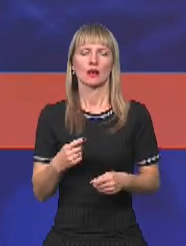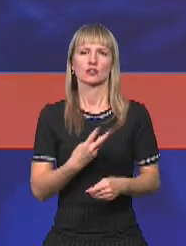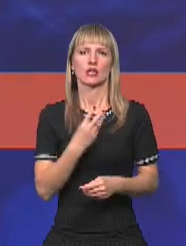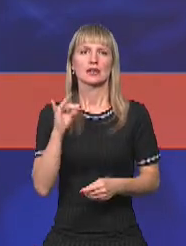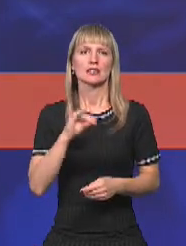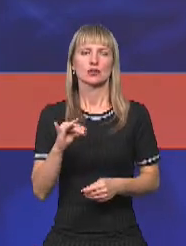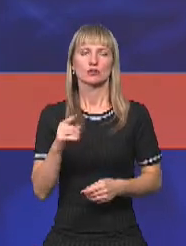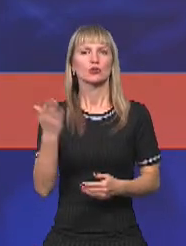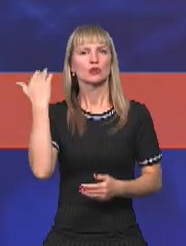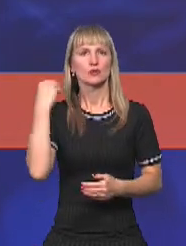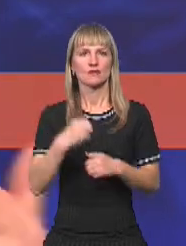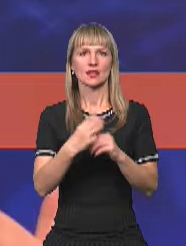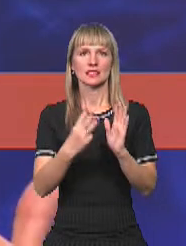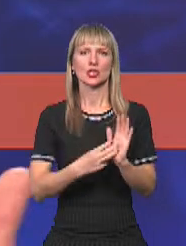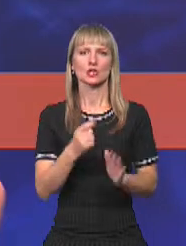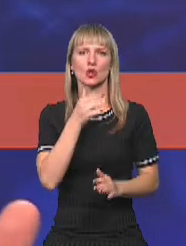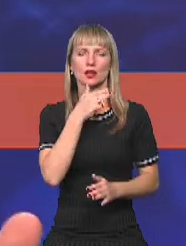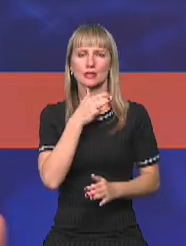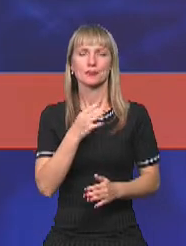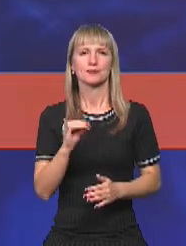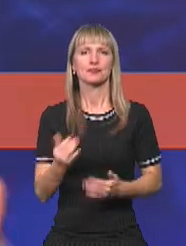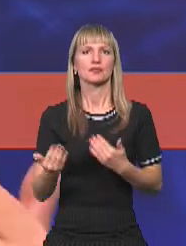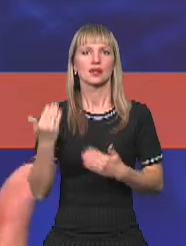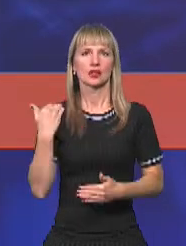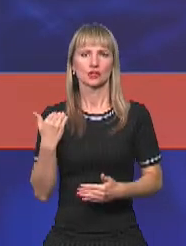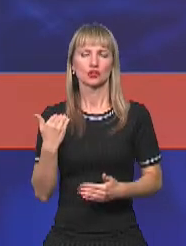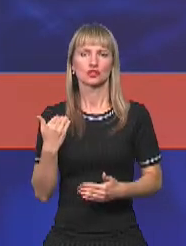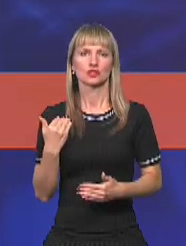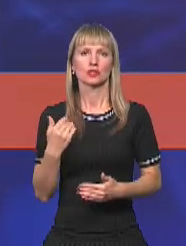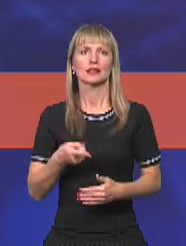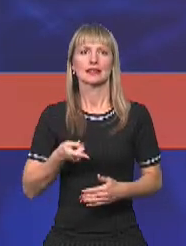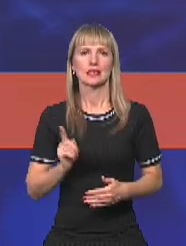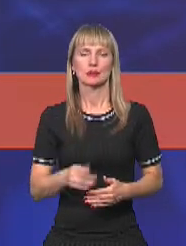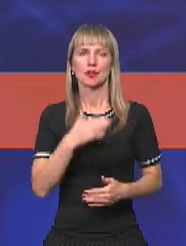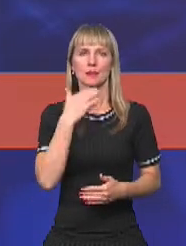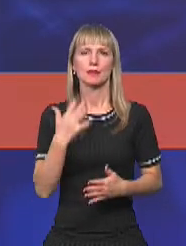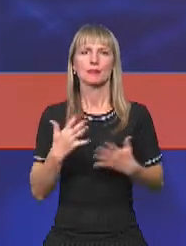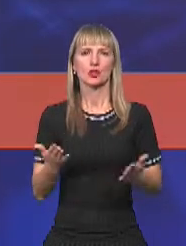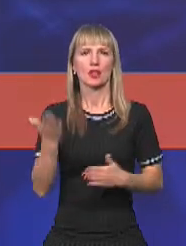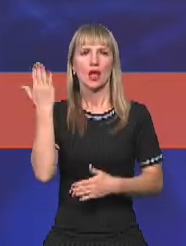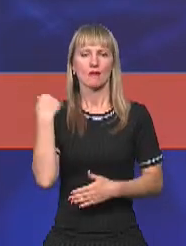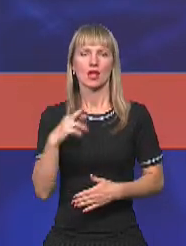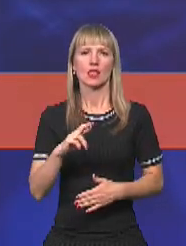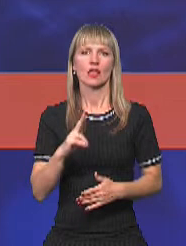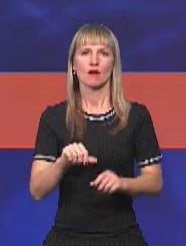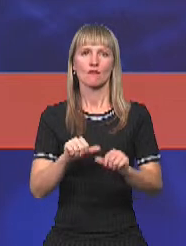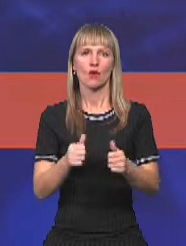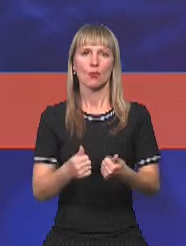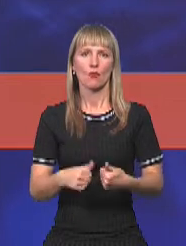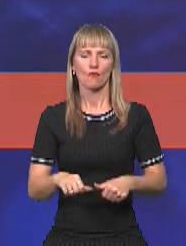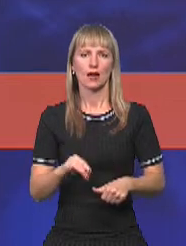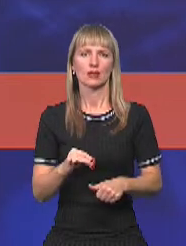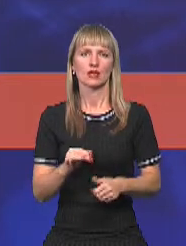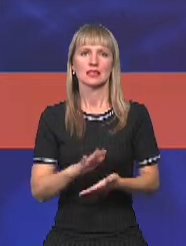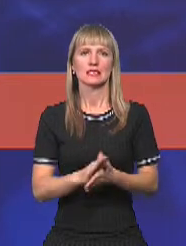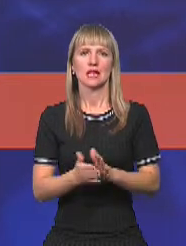тоді, ще в 17 століттях і раніше, тому що Запорізьке козацтво, воно насправді набагато більш давнє, як формування і як певний